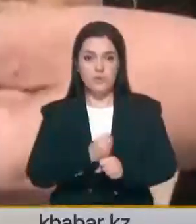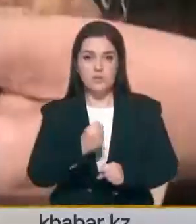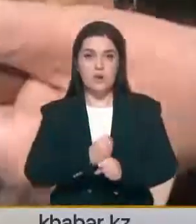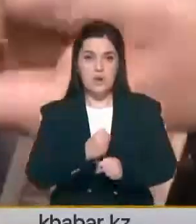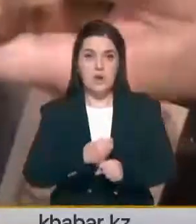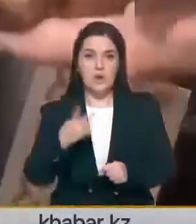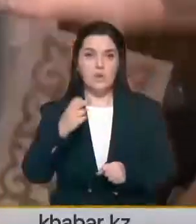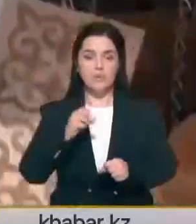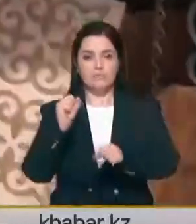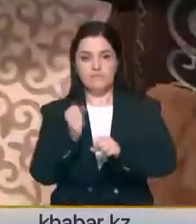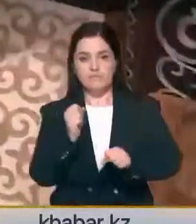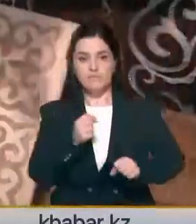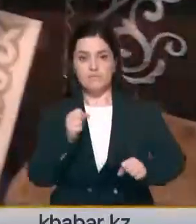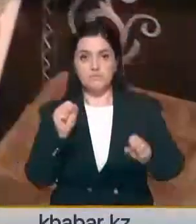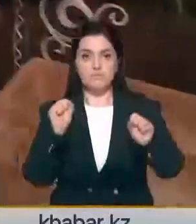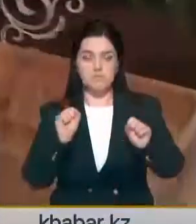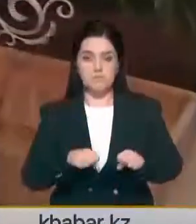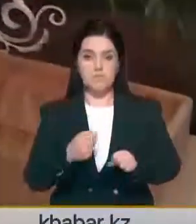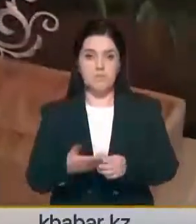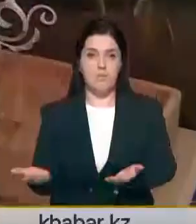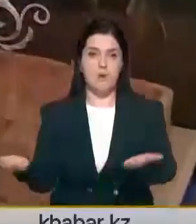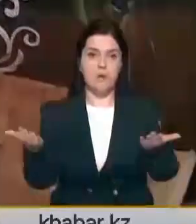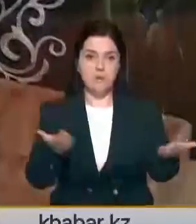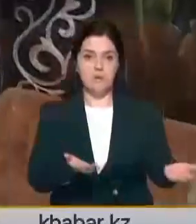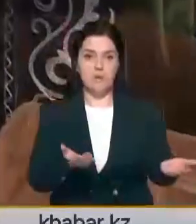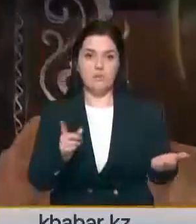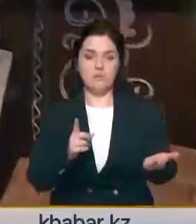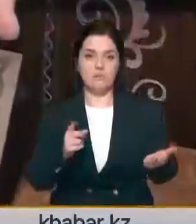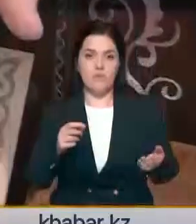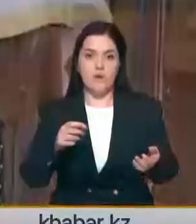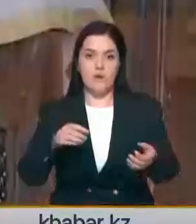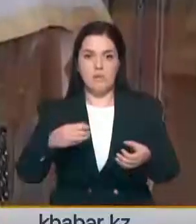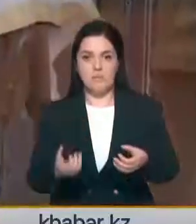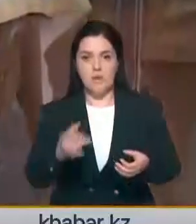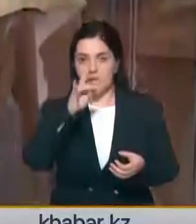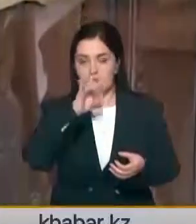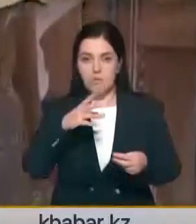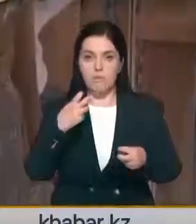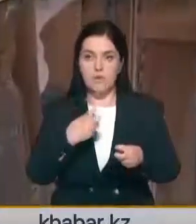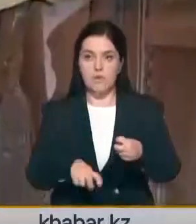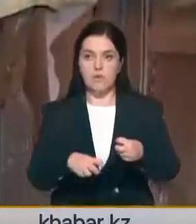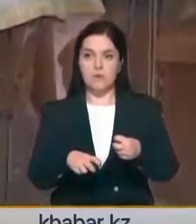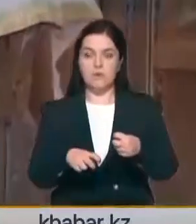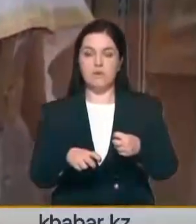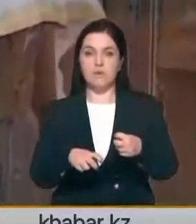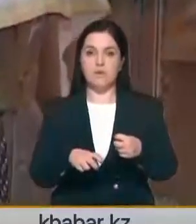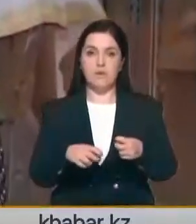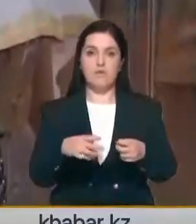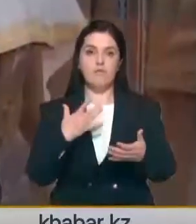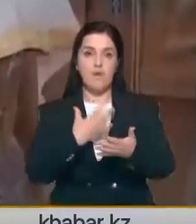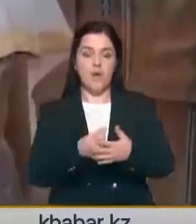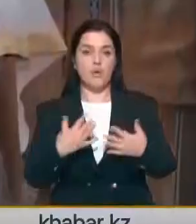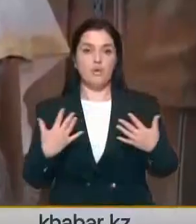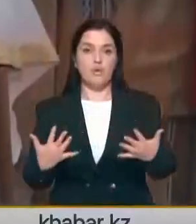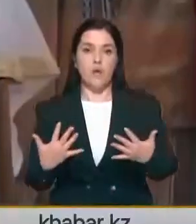идет, и человек может спокойно ас подавать, и он не будет бояться, что у него ручка оторвется, например. Есть продукция, которая делается своими руками,